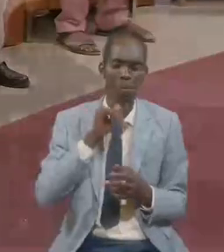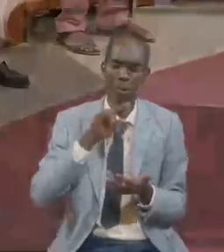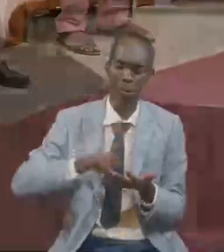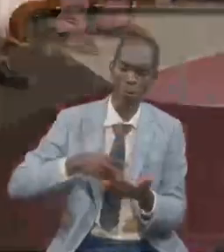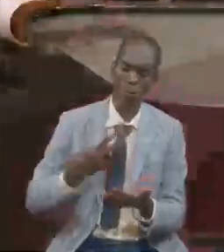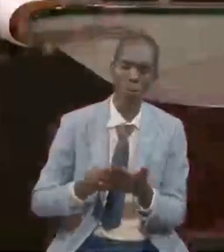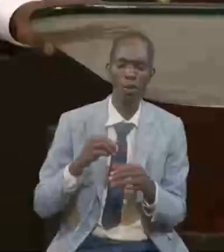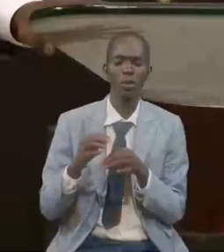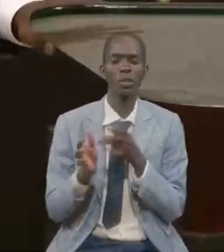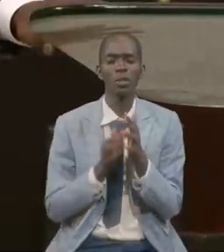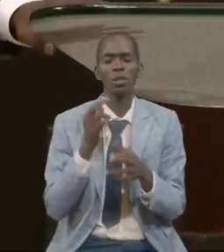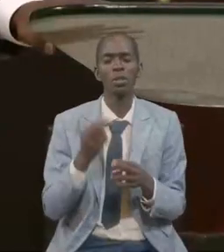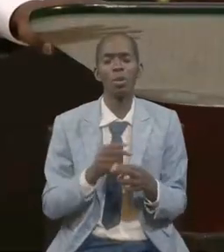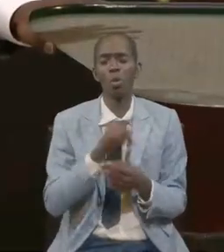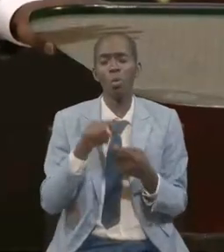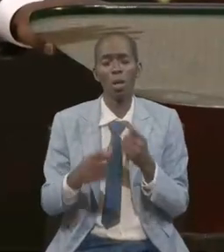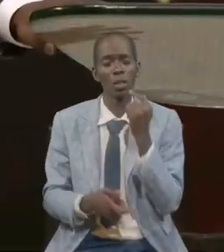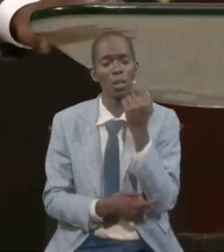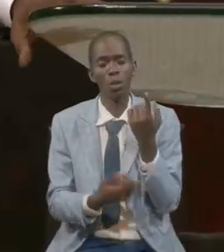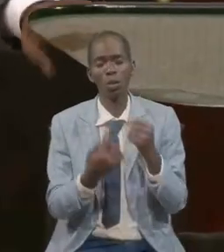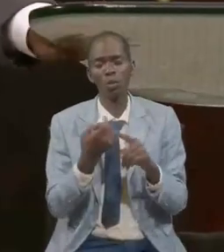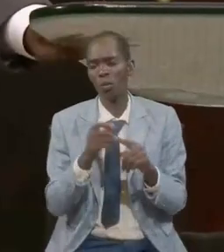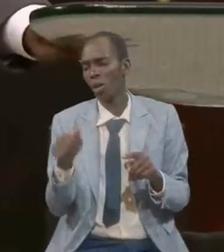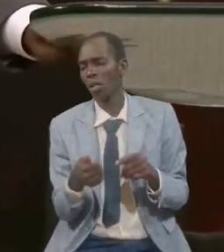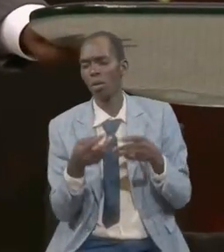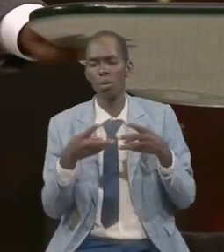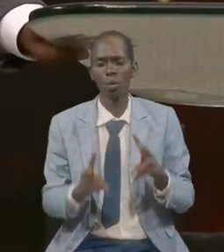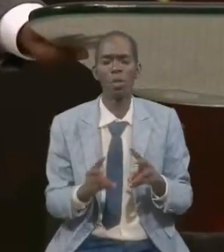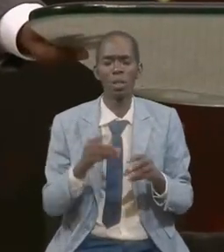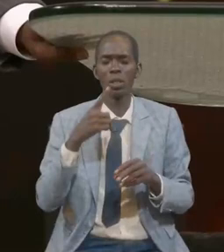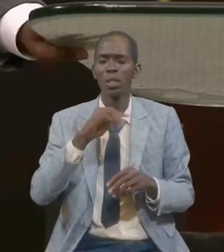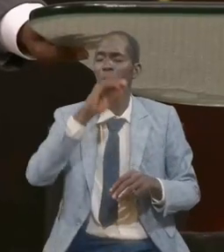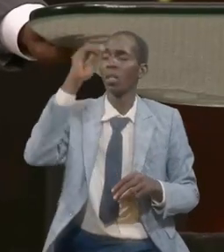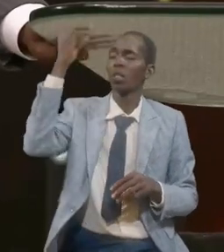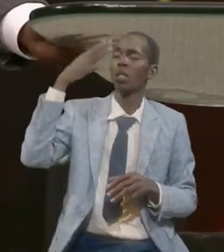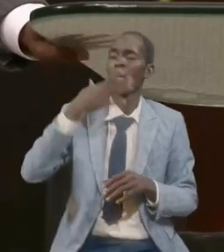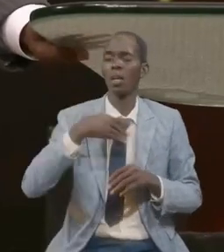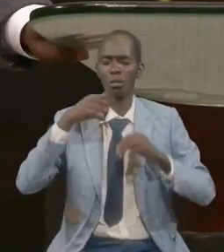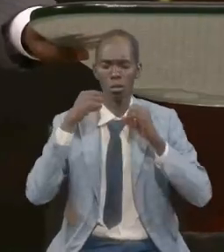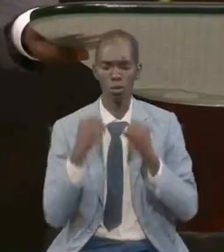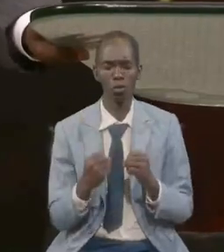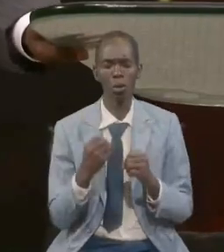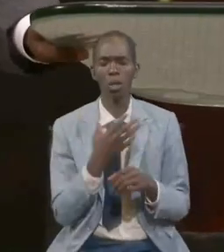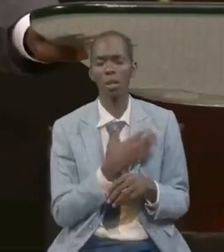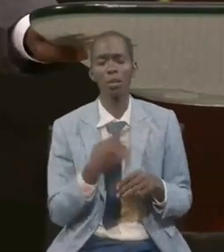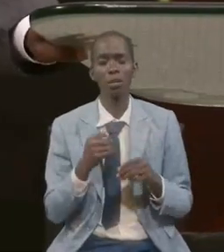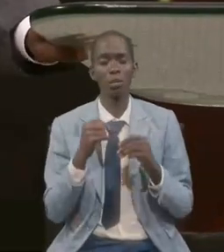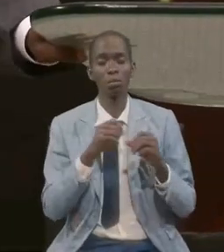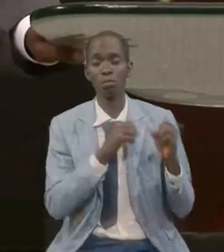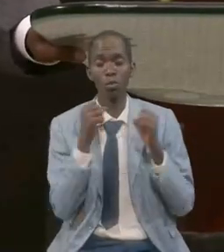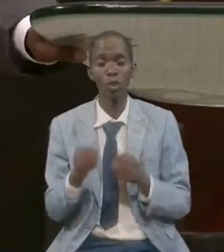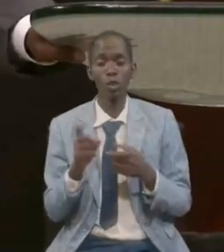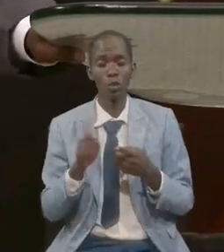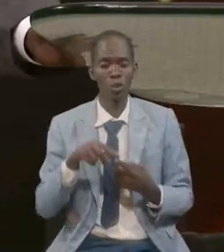et en temps de tentation, provenant d'une direction donnée, que la grâce, la force, la